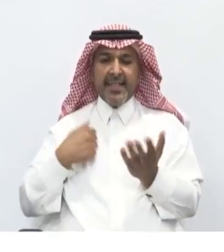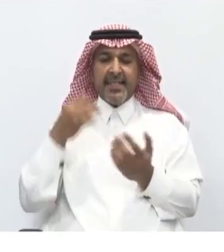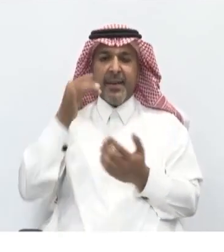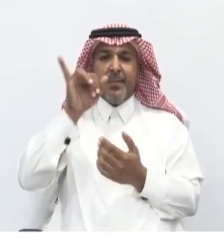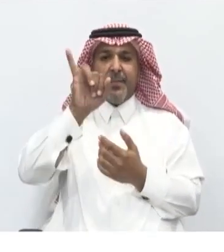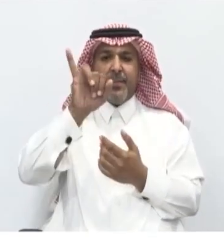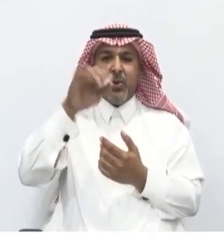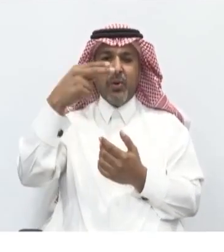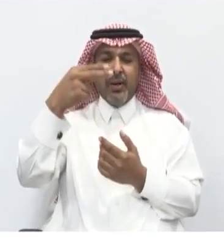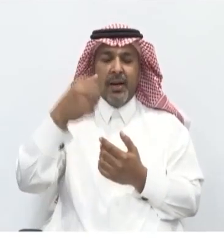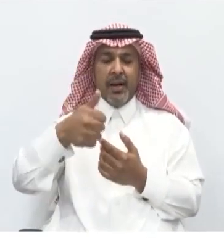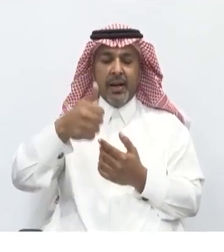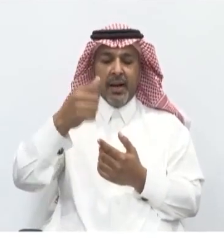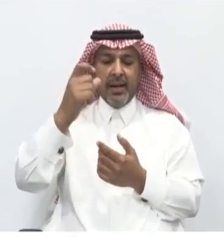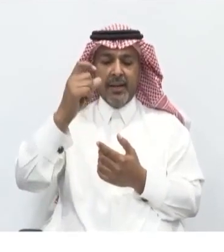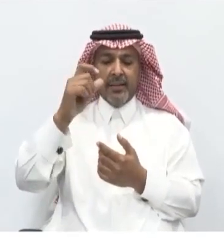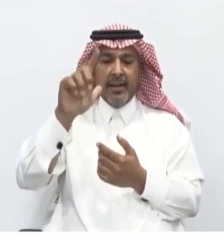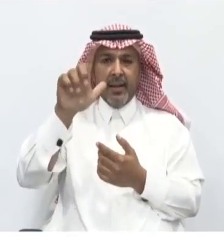موزونه